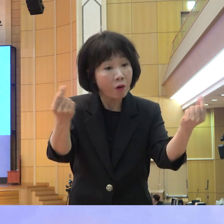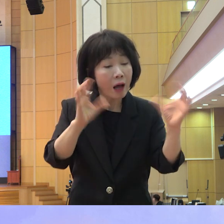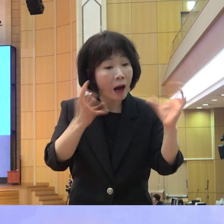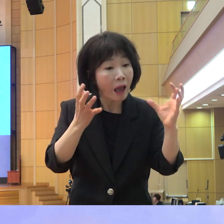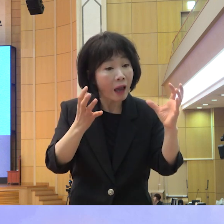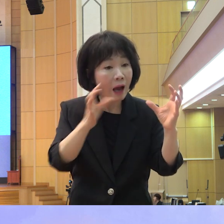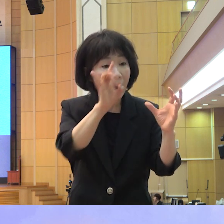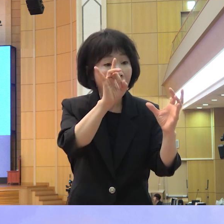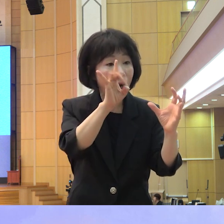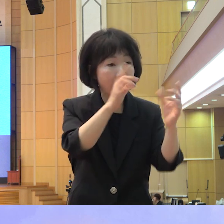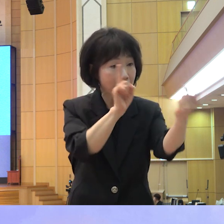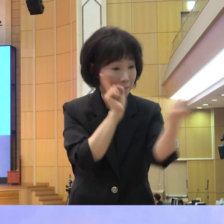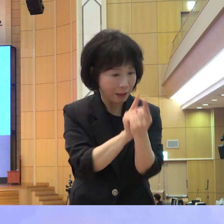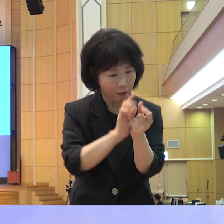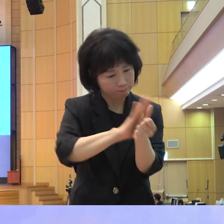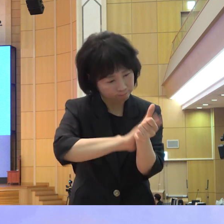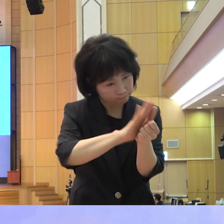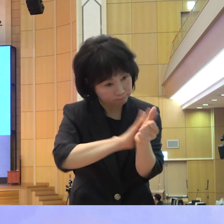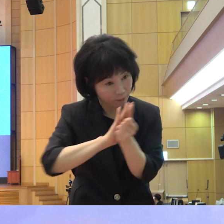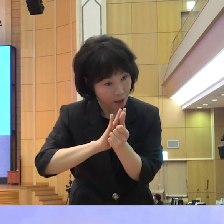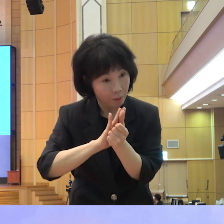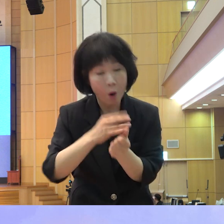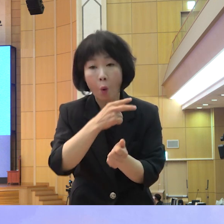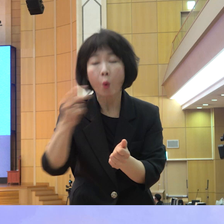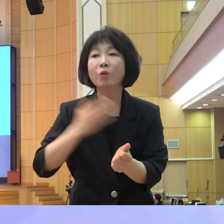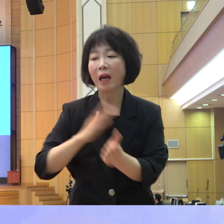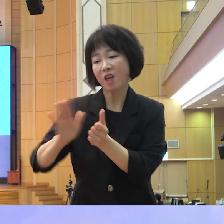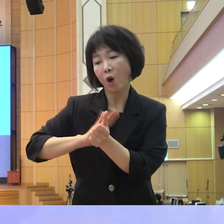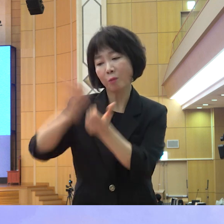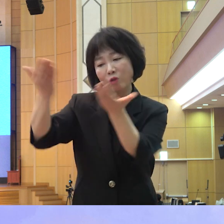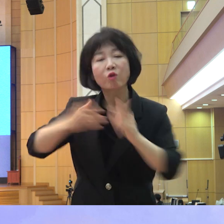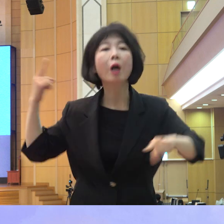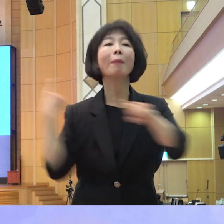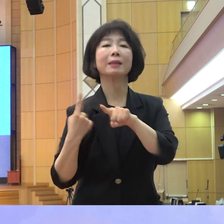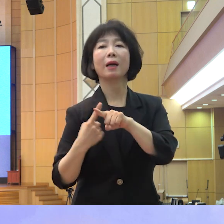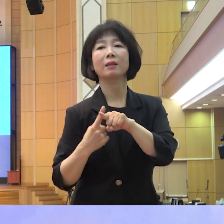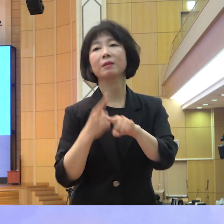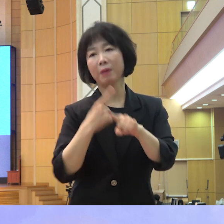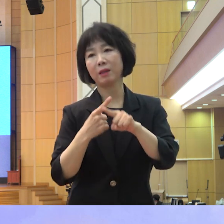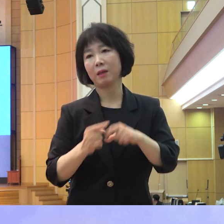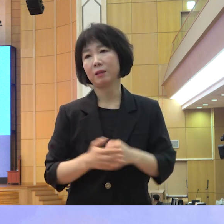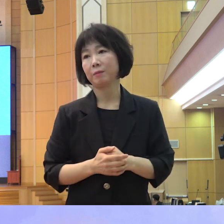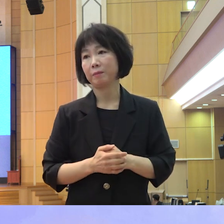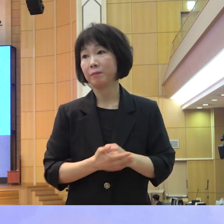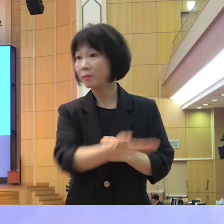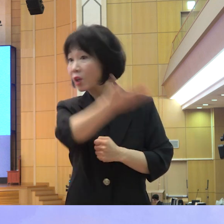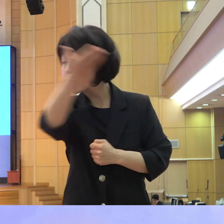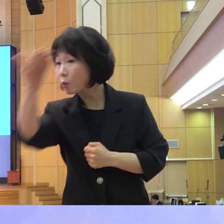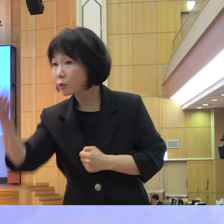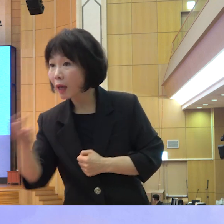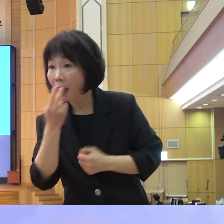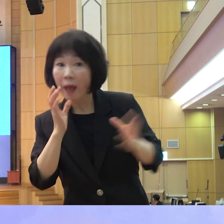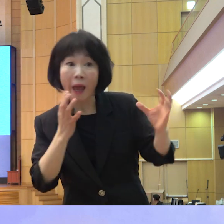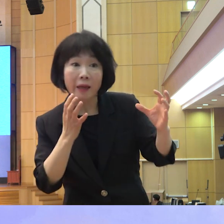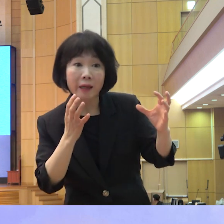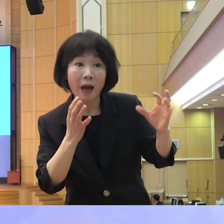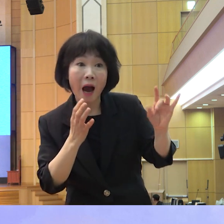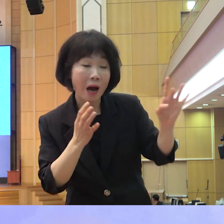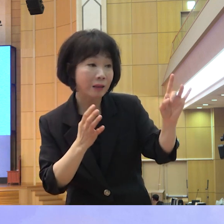어린아이 하나를 영접하면 곧 나를 영접함이니. 뭐래요? 어린아이 하나를